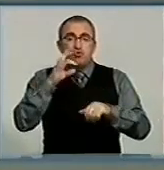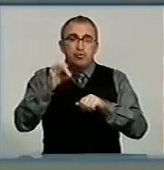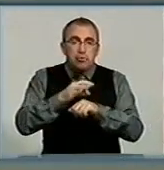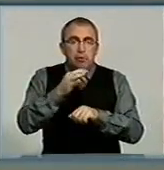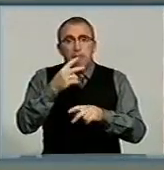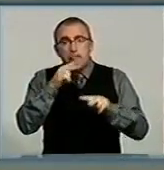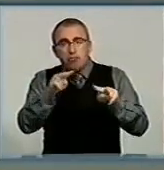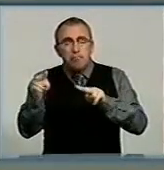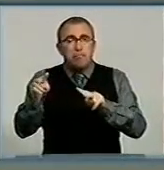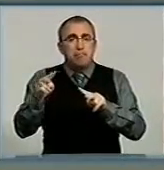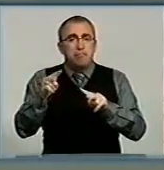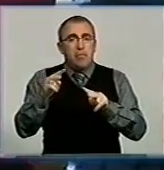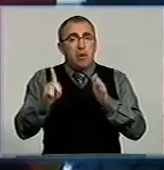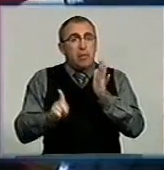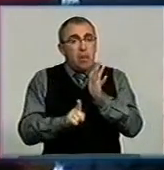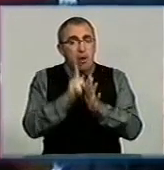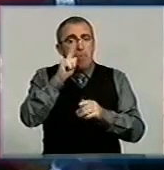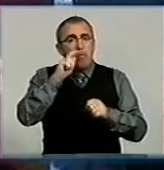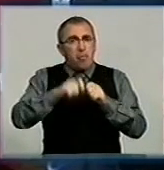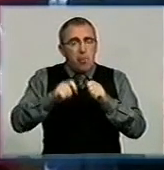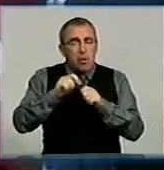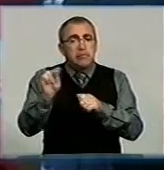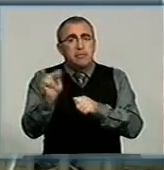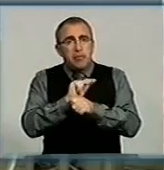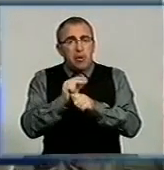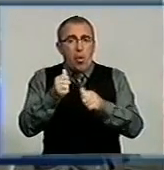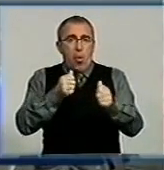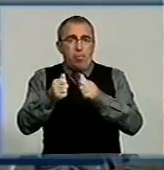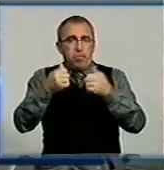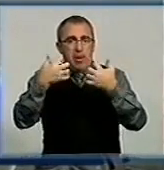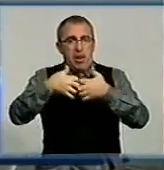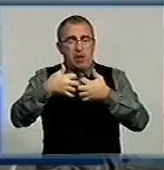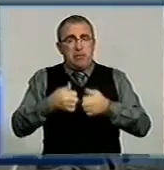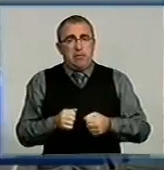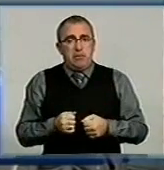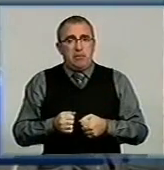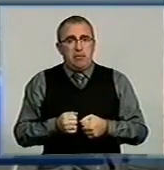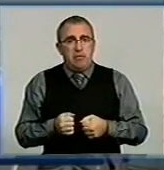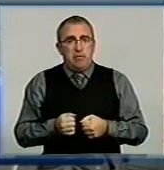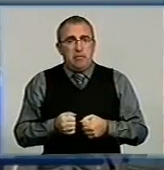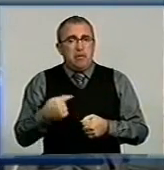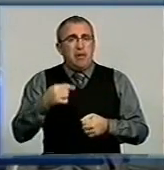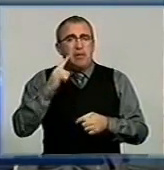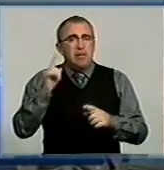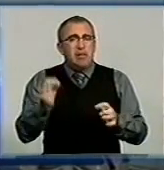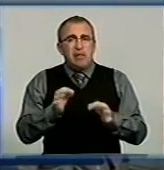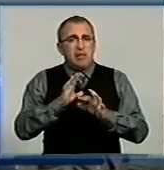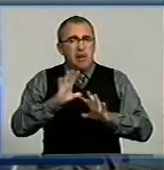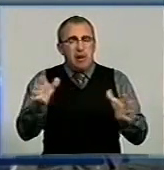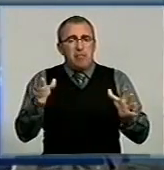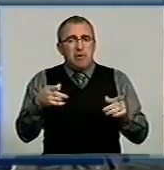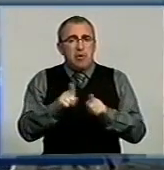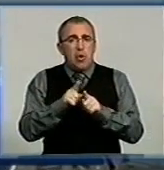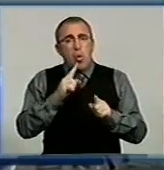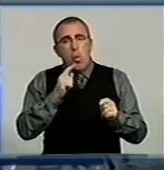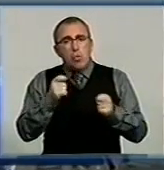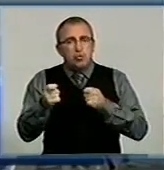початком опалювального сезону обов'язково перевіряє справність обладнання. Не було ніяких, таких